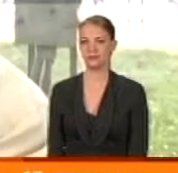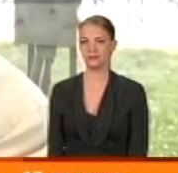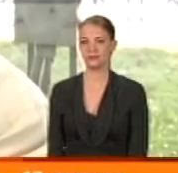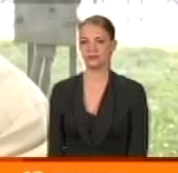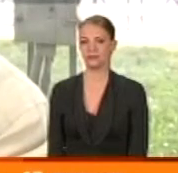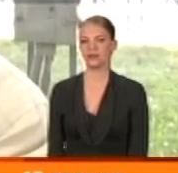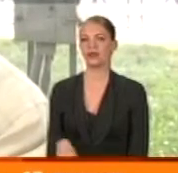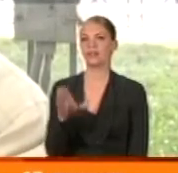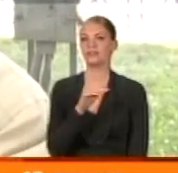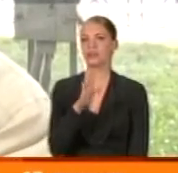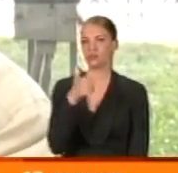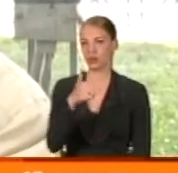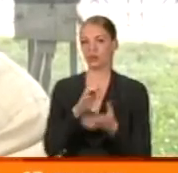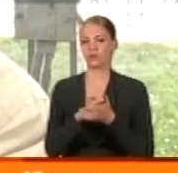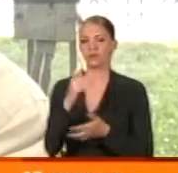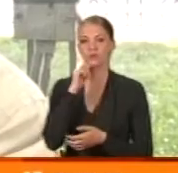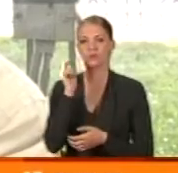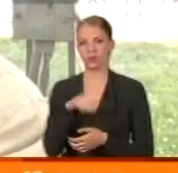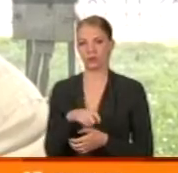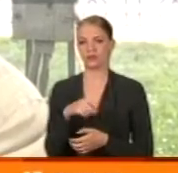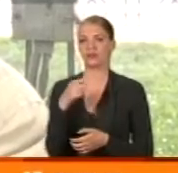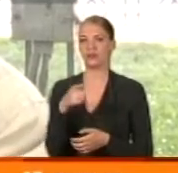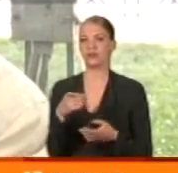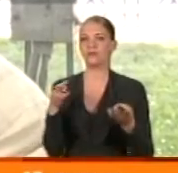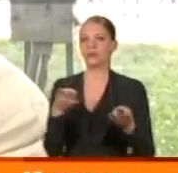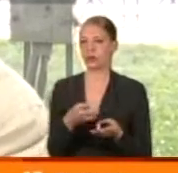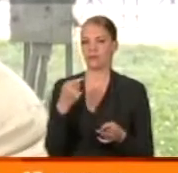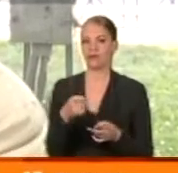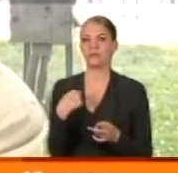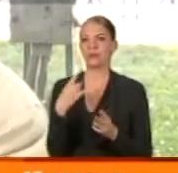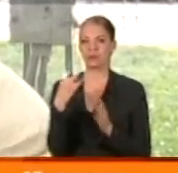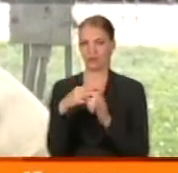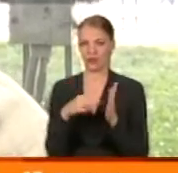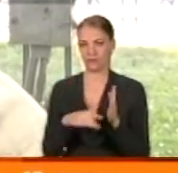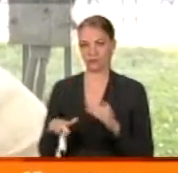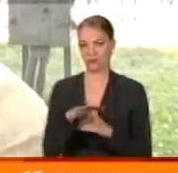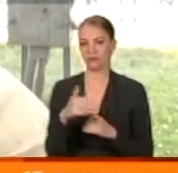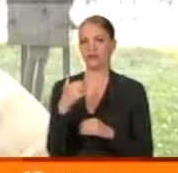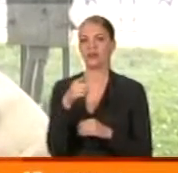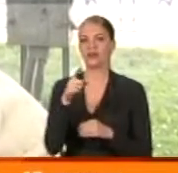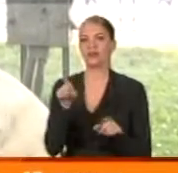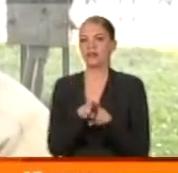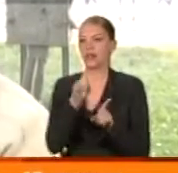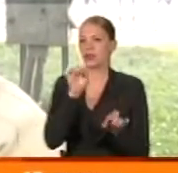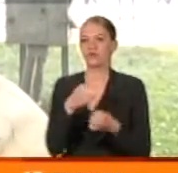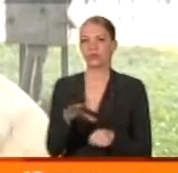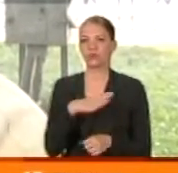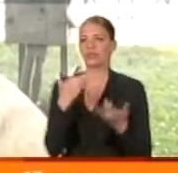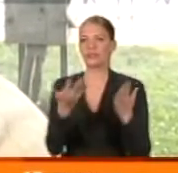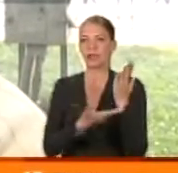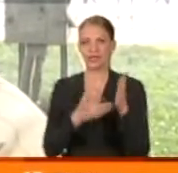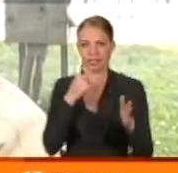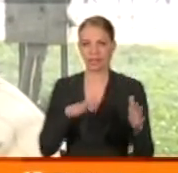Усе буде добре. Мир буде на Україні. Україна буде ціла. Одна і непотрібна. Одна і нерозділима, скажімо так. То є знак. Так не може бути. Скільки